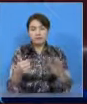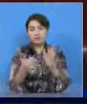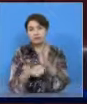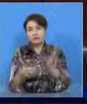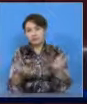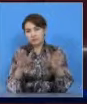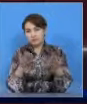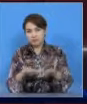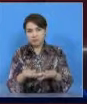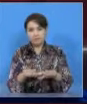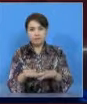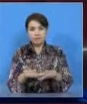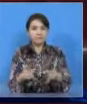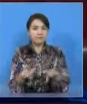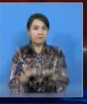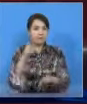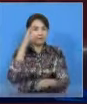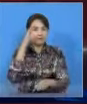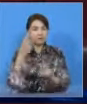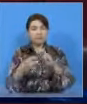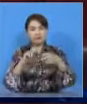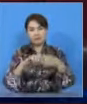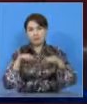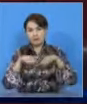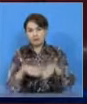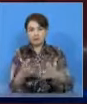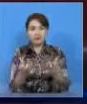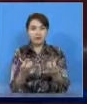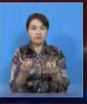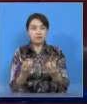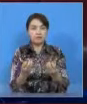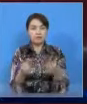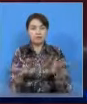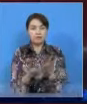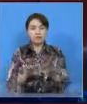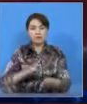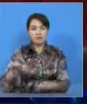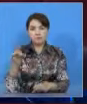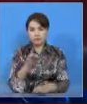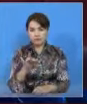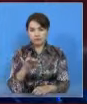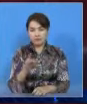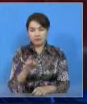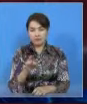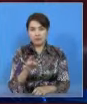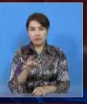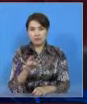мест. Тогда, это, думаю, эта проблема решится. Еще в тот же районе, то